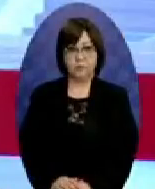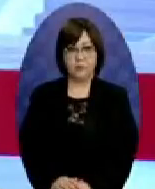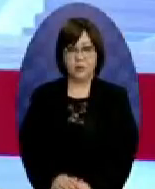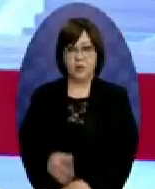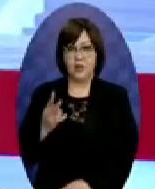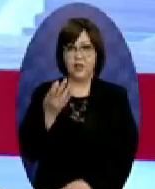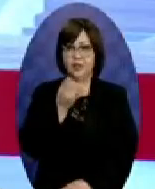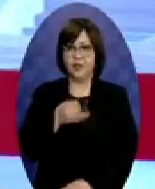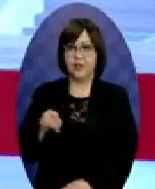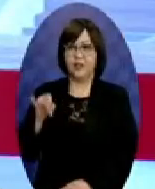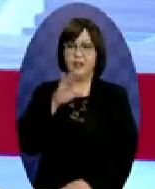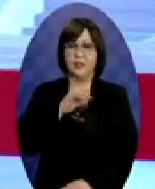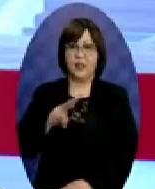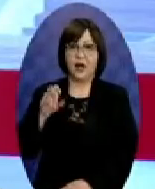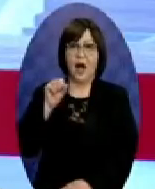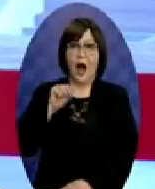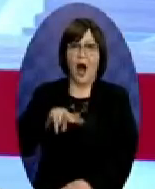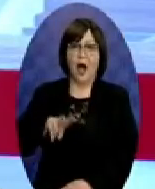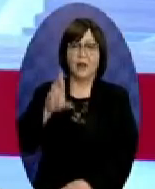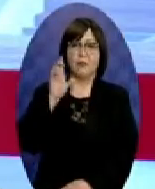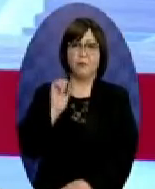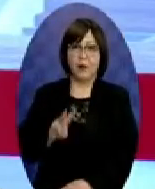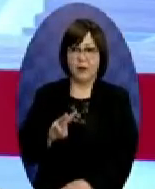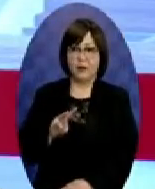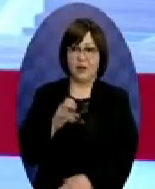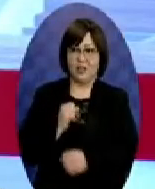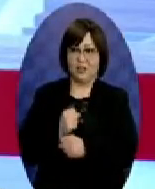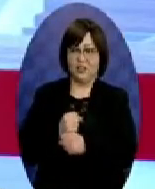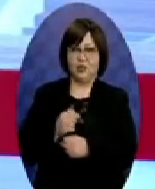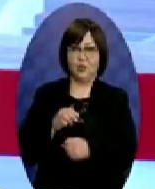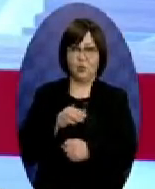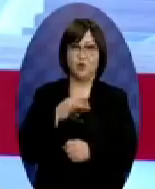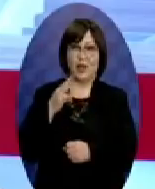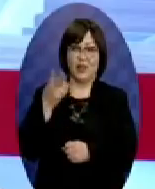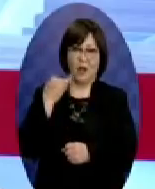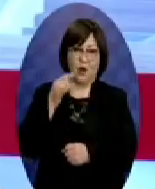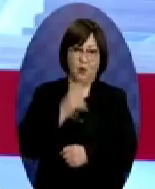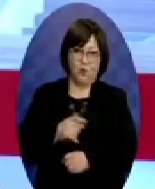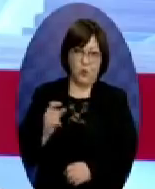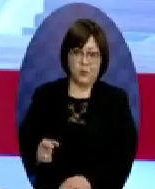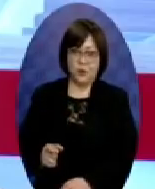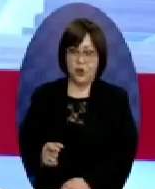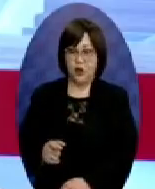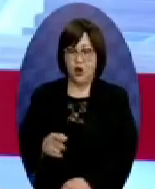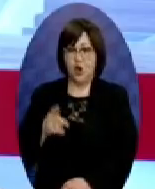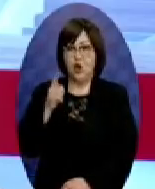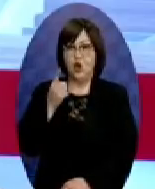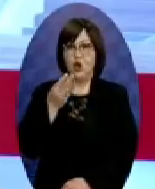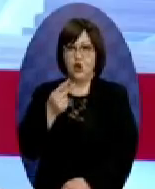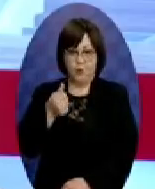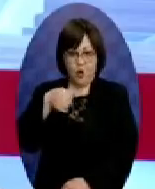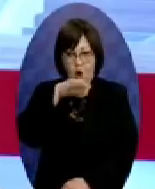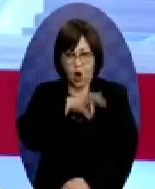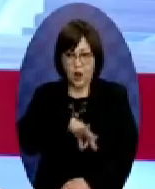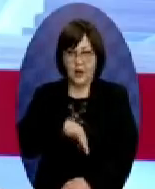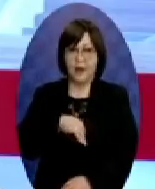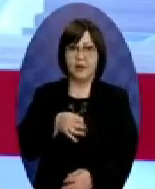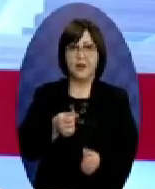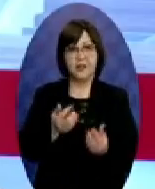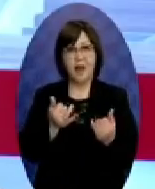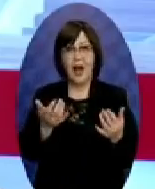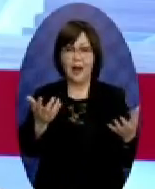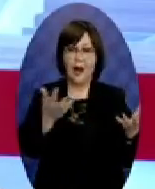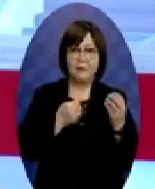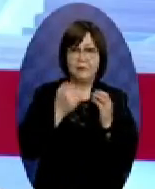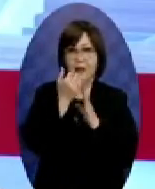Нийтийн албан тушаалтнууд хөрөнгө орлого мэдүүлэгтэн хойр хандж байна. Улсын хэмжээнд 41,000 орчим албан тушаалтан хөрөнгө орлогын дорлого мэдүүлэх